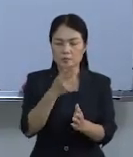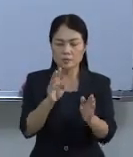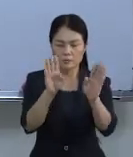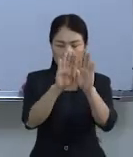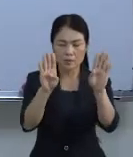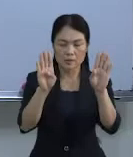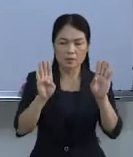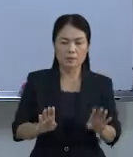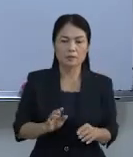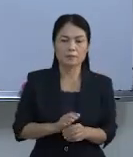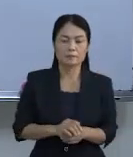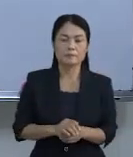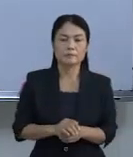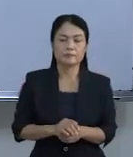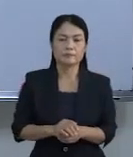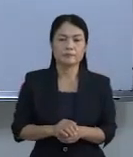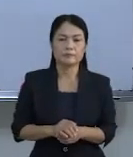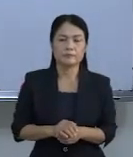á